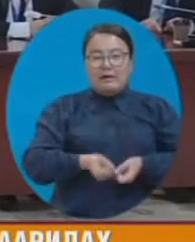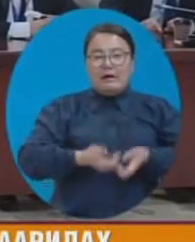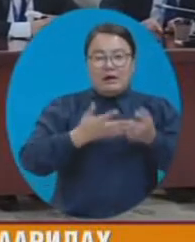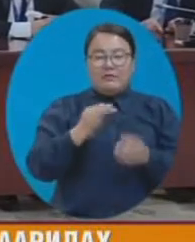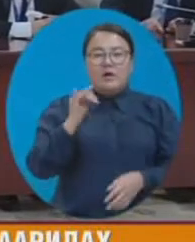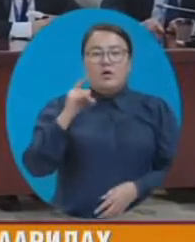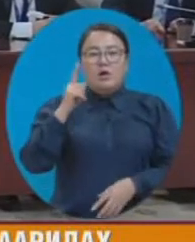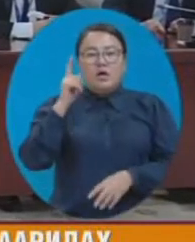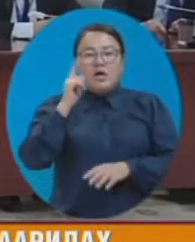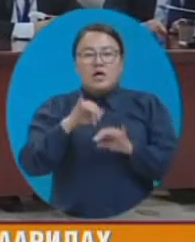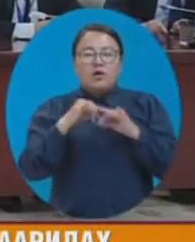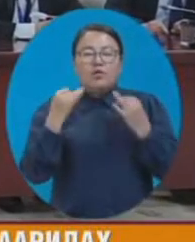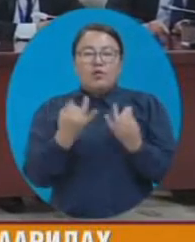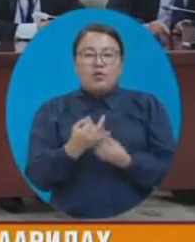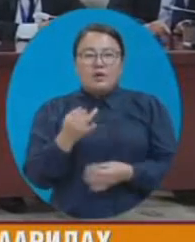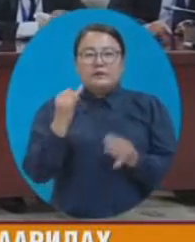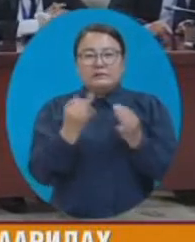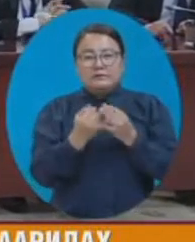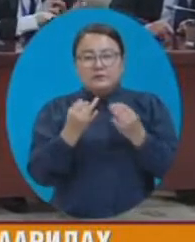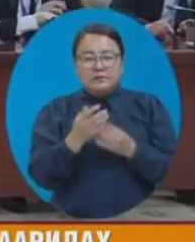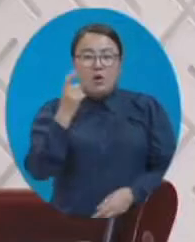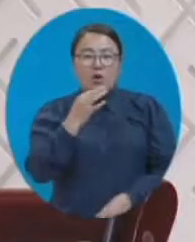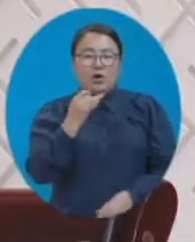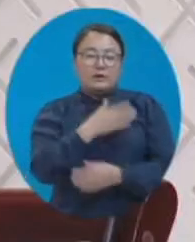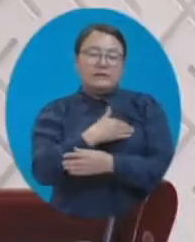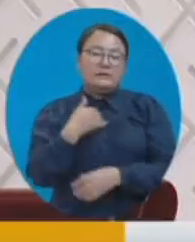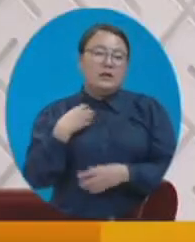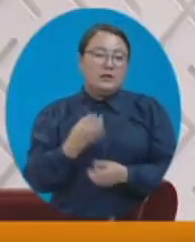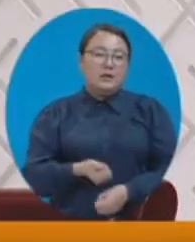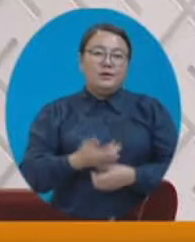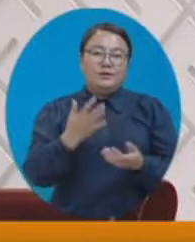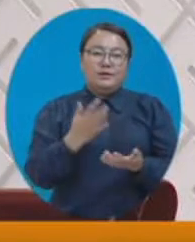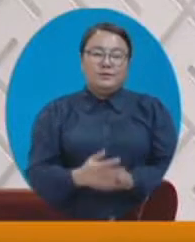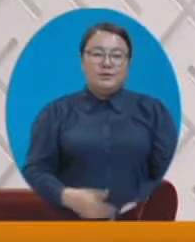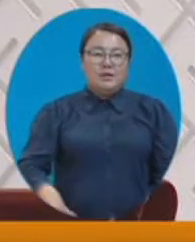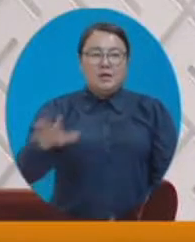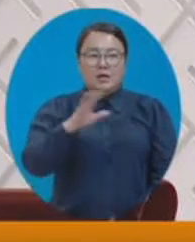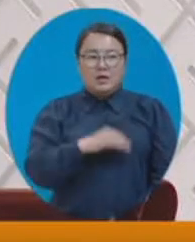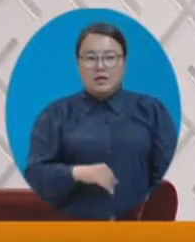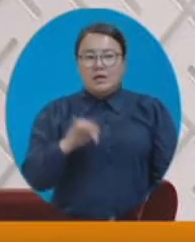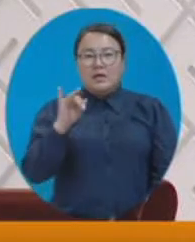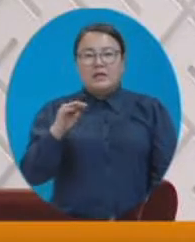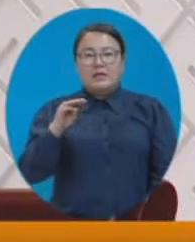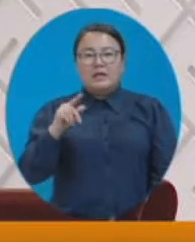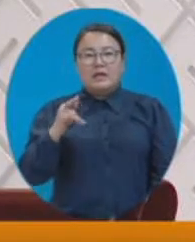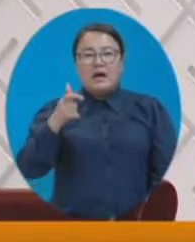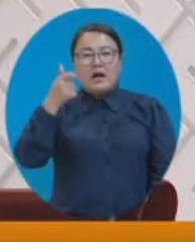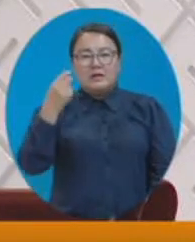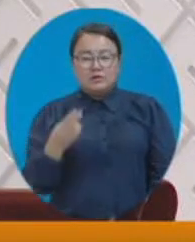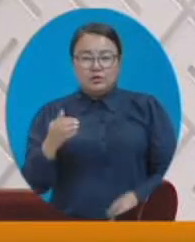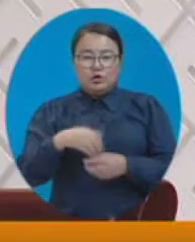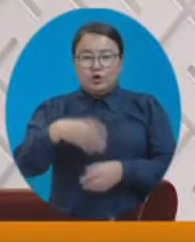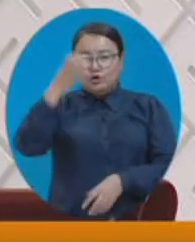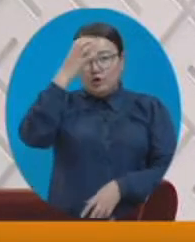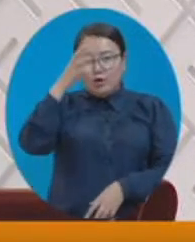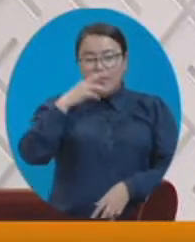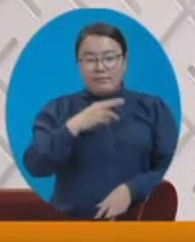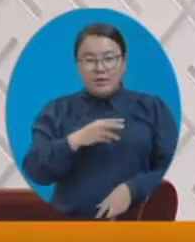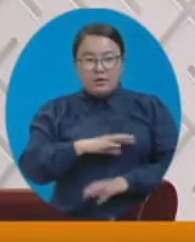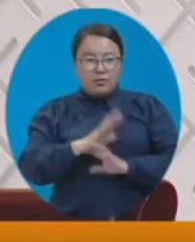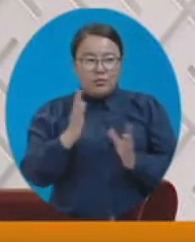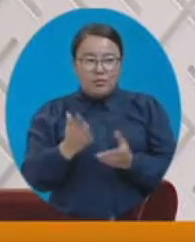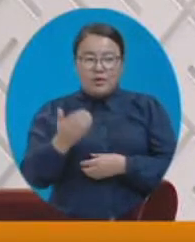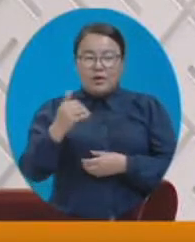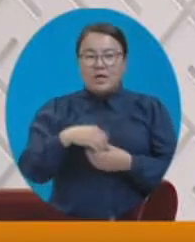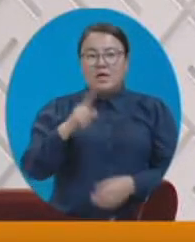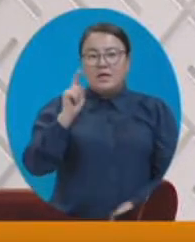хурлын инновац цахим бодлогын байнгын орооны дарга Батчугар хэлж байна. Маш олон тиймэд үйлчлэгийн интеграцинд оруулах төрийн мэдээллийн маш олон энэ тиймд явж